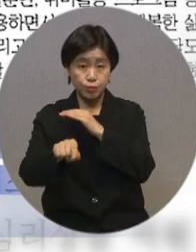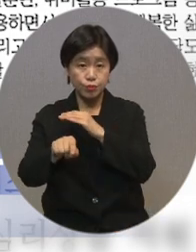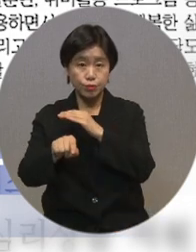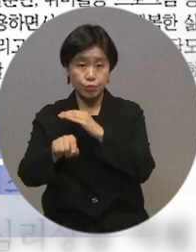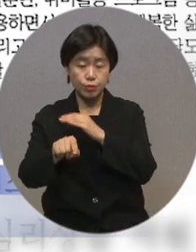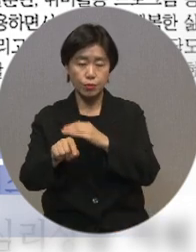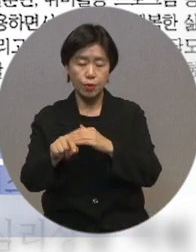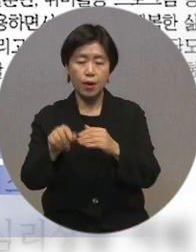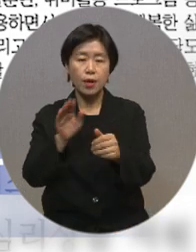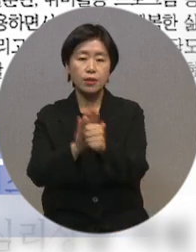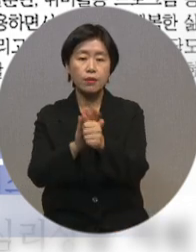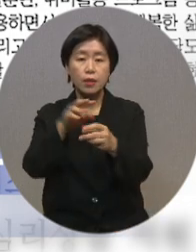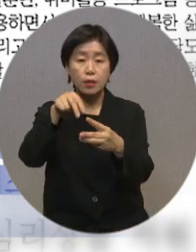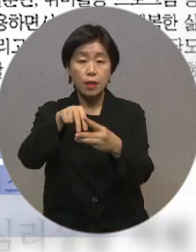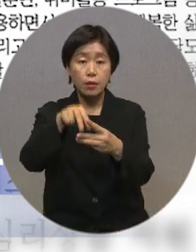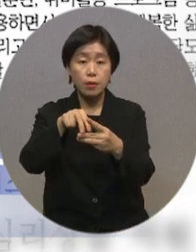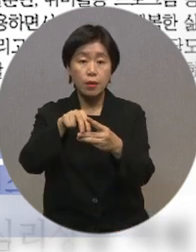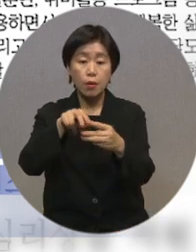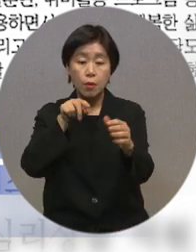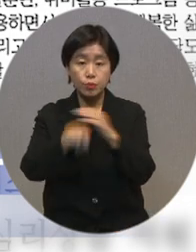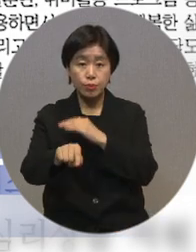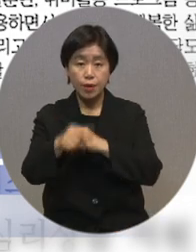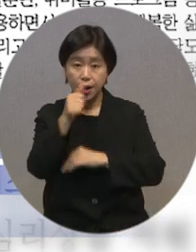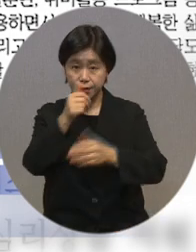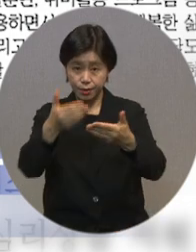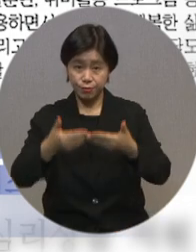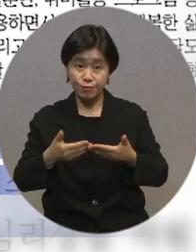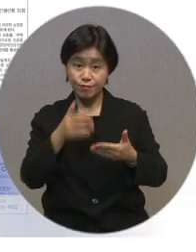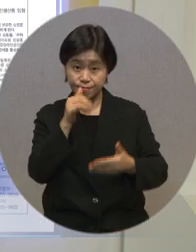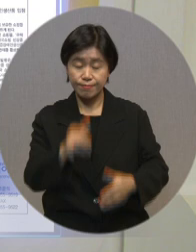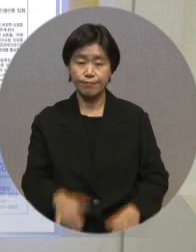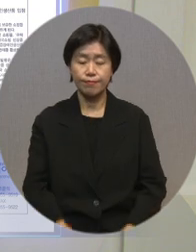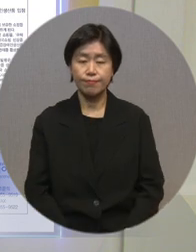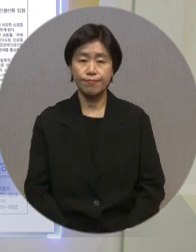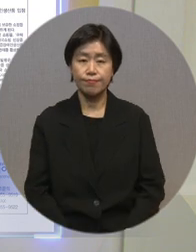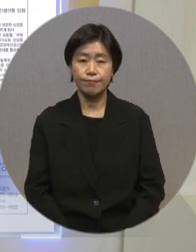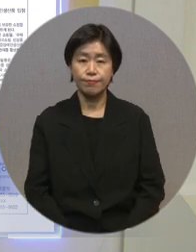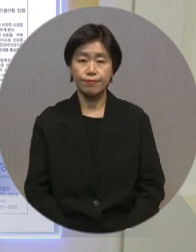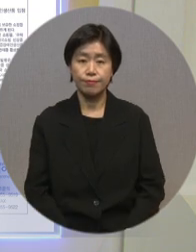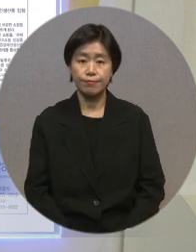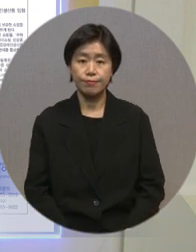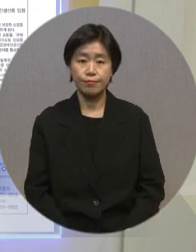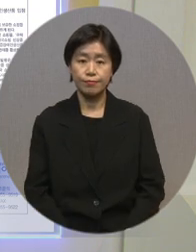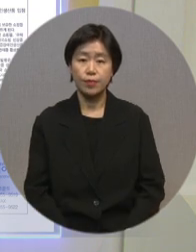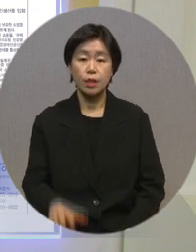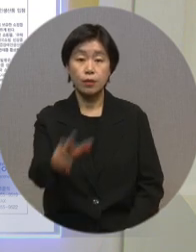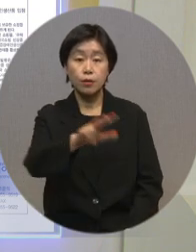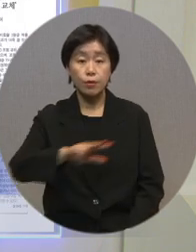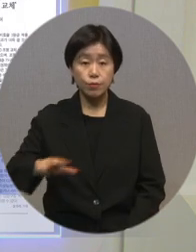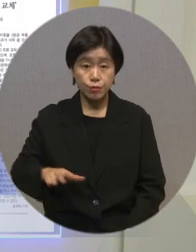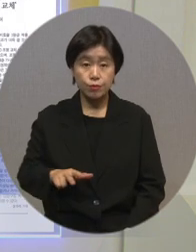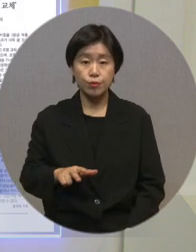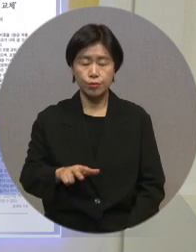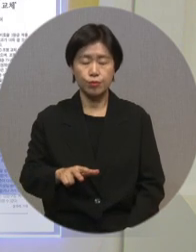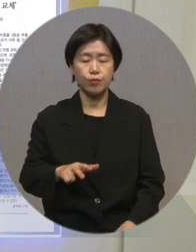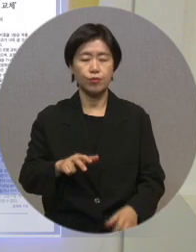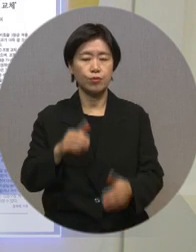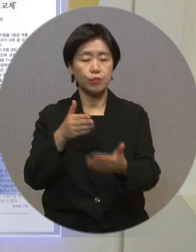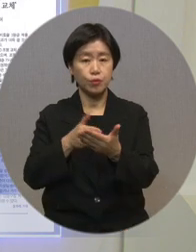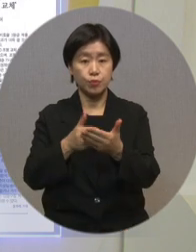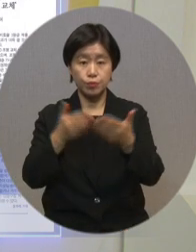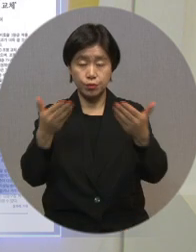센터를 통해 안내받을 수 있습니다 다음은 오면 전국 네트워크